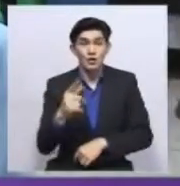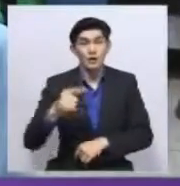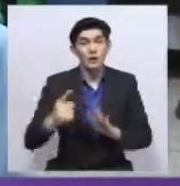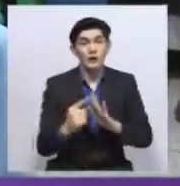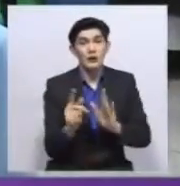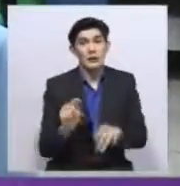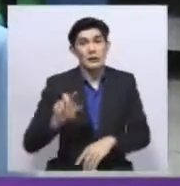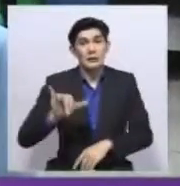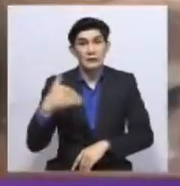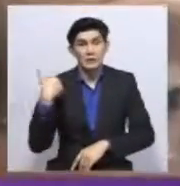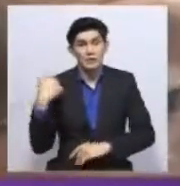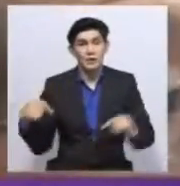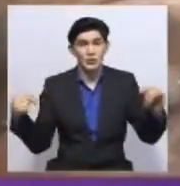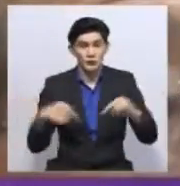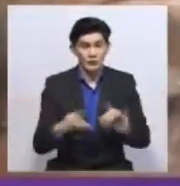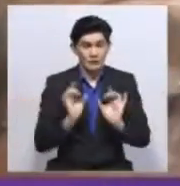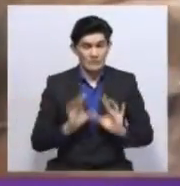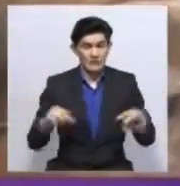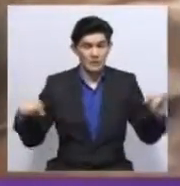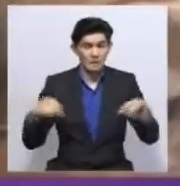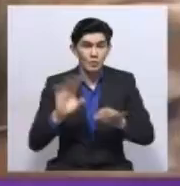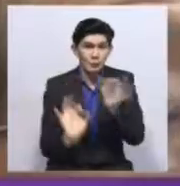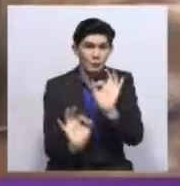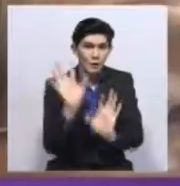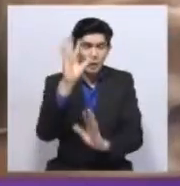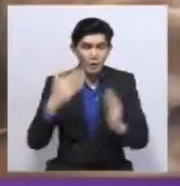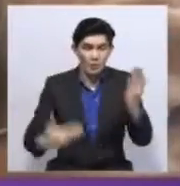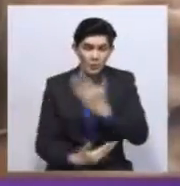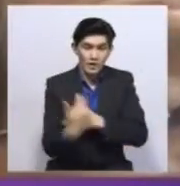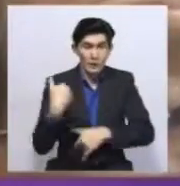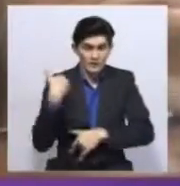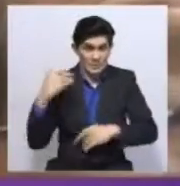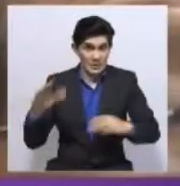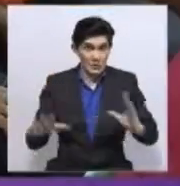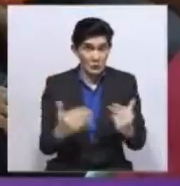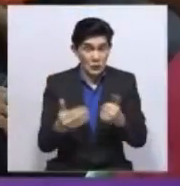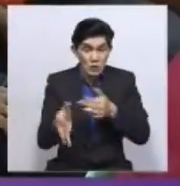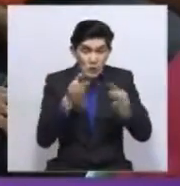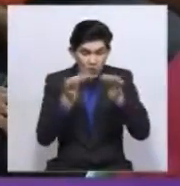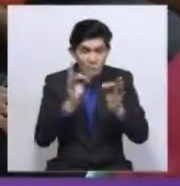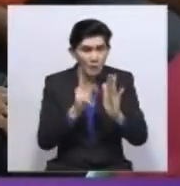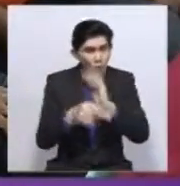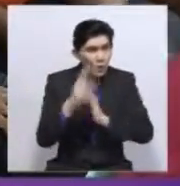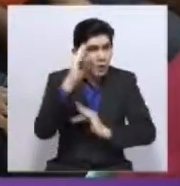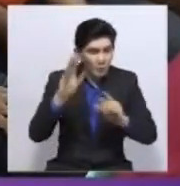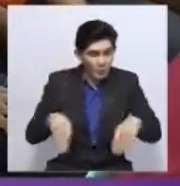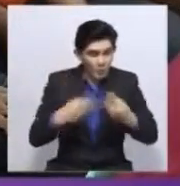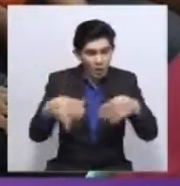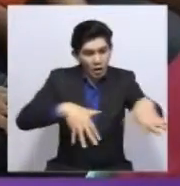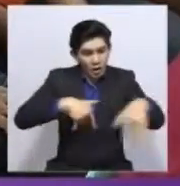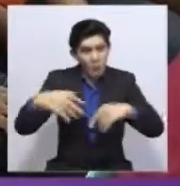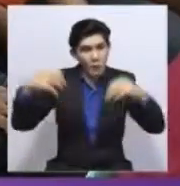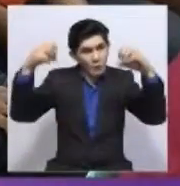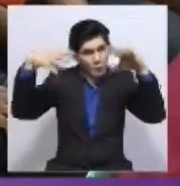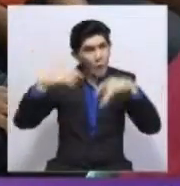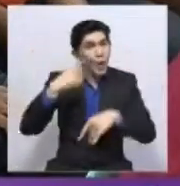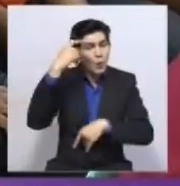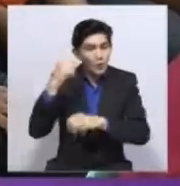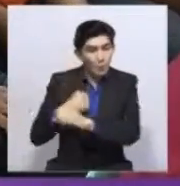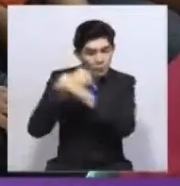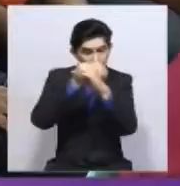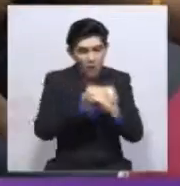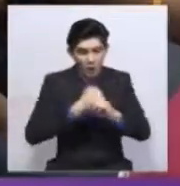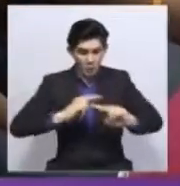งก็เป็นหนึ่งในพื้นที่เสี่ยงต่อการเกิดอัคคีภัยจึงได้จัดกิจกรรมรณรงค์ให้ความรู้ประชาชนเกี่ยวกับการใช้ไฟฟ้าและ